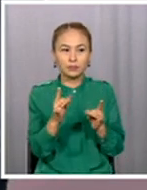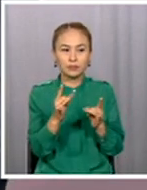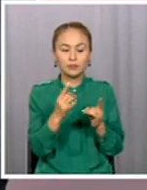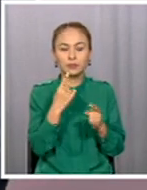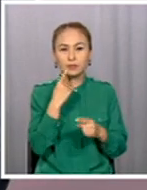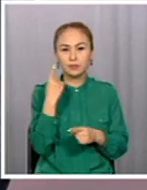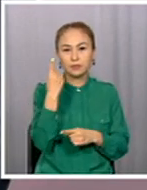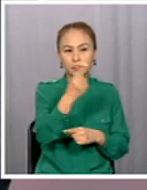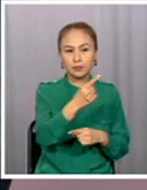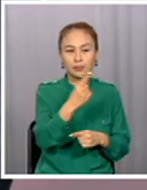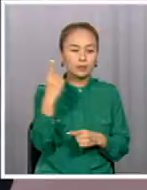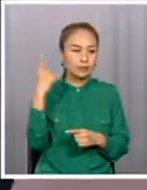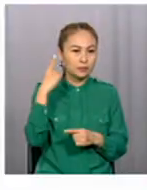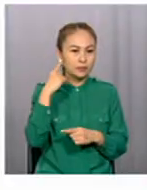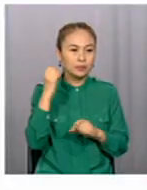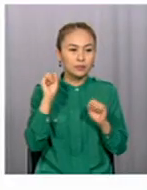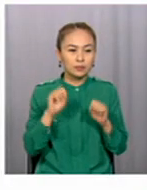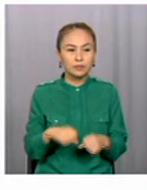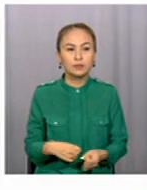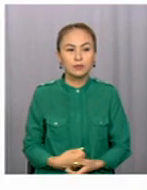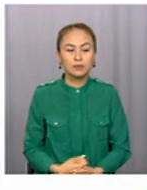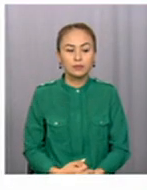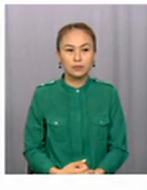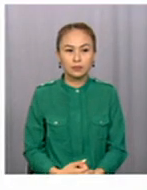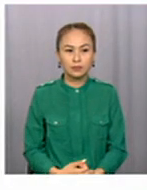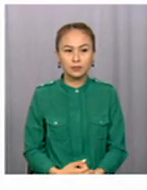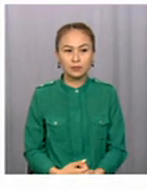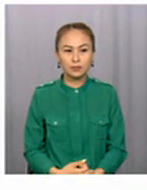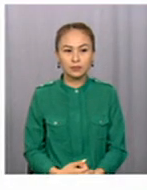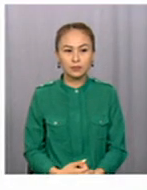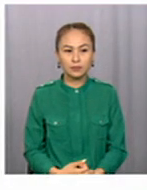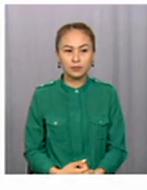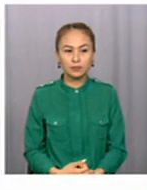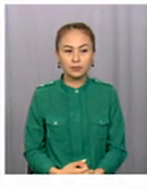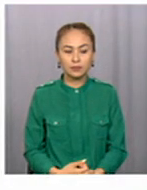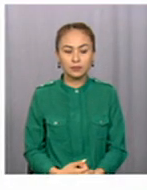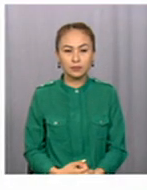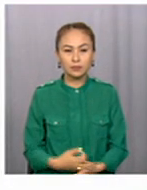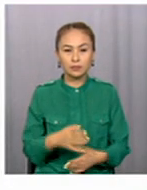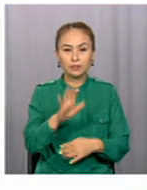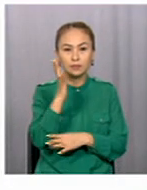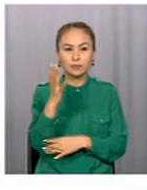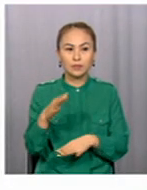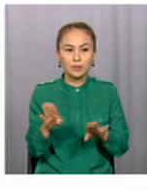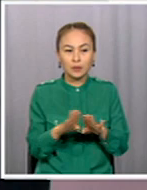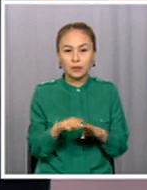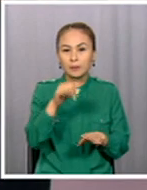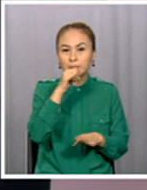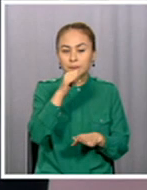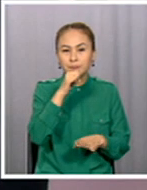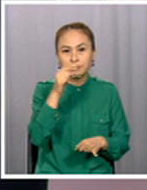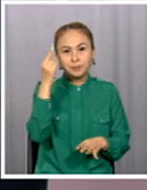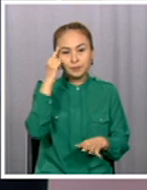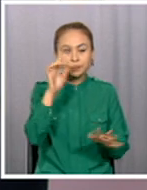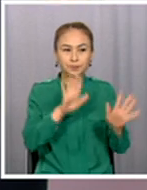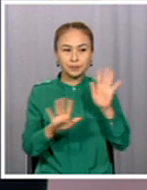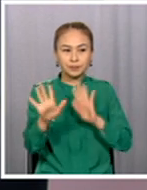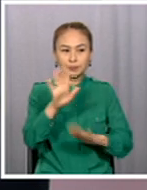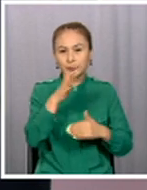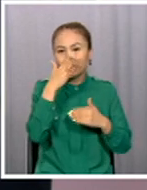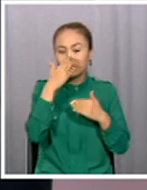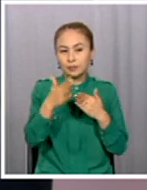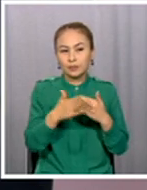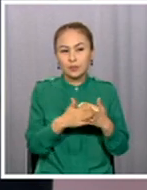да естуге болады. Ендеше орманда жүрміз деп елестетейік. Жақын маңда